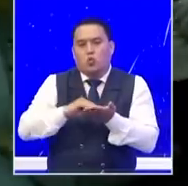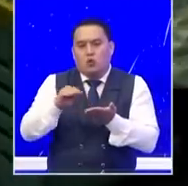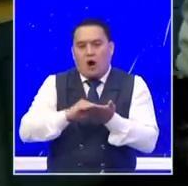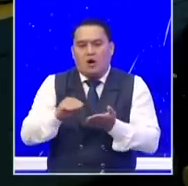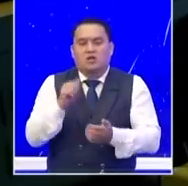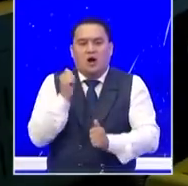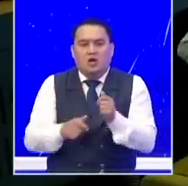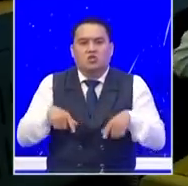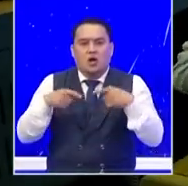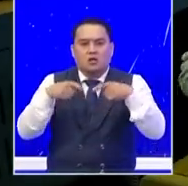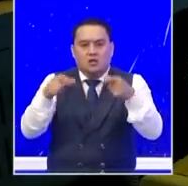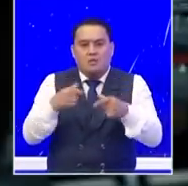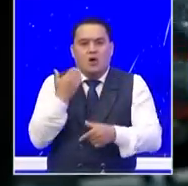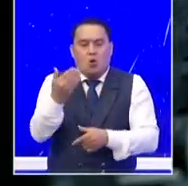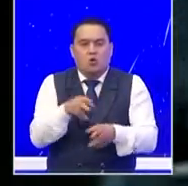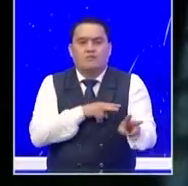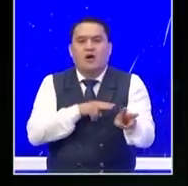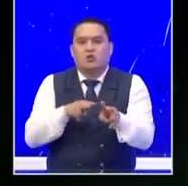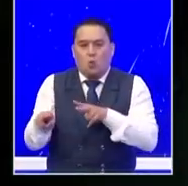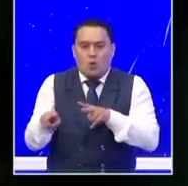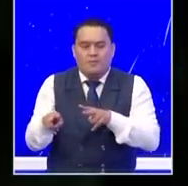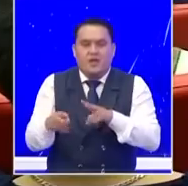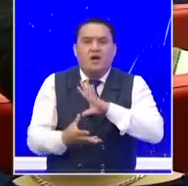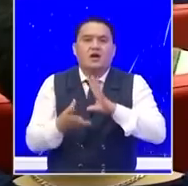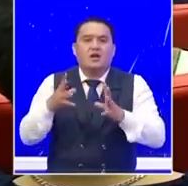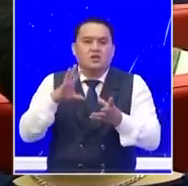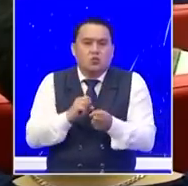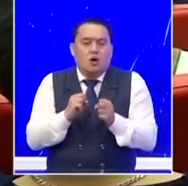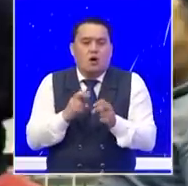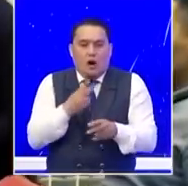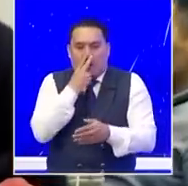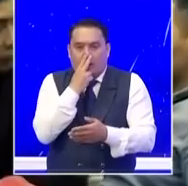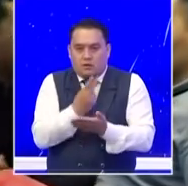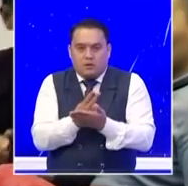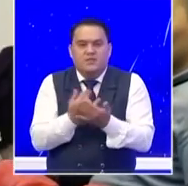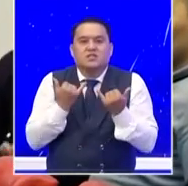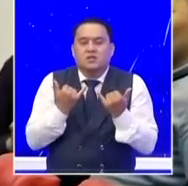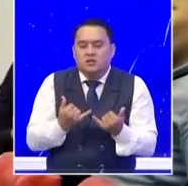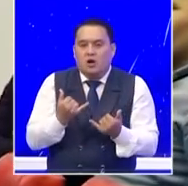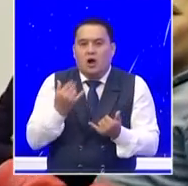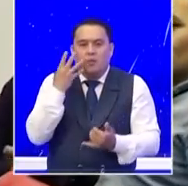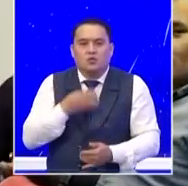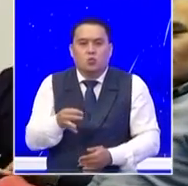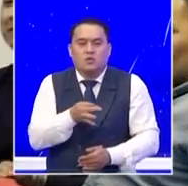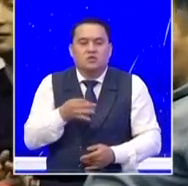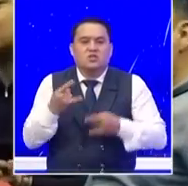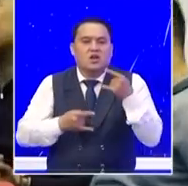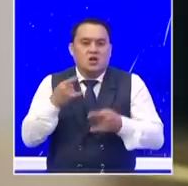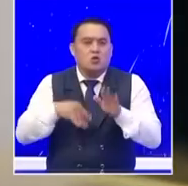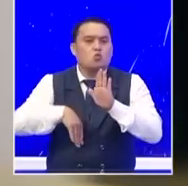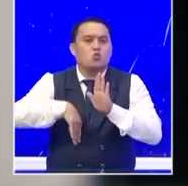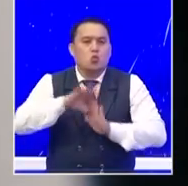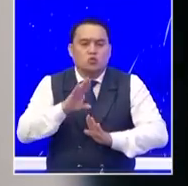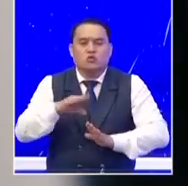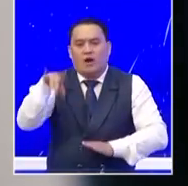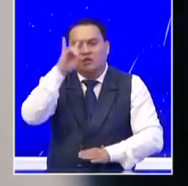этап строительства проходил под его чутким контролем. И результат, как говорится, налицо. Сейчас ЖТСУ стал самым лучшим региональным